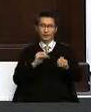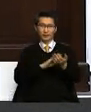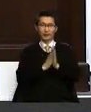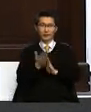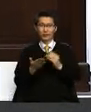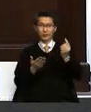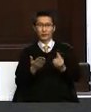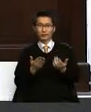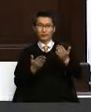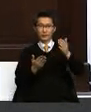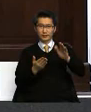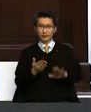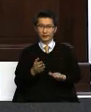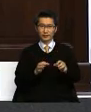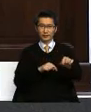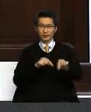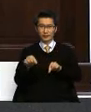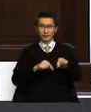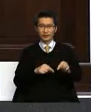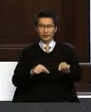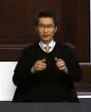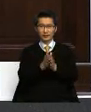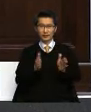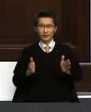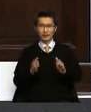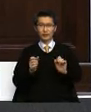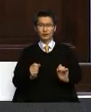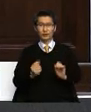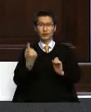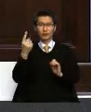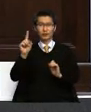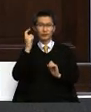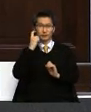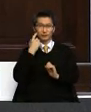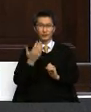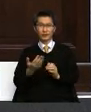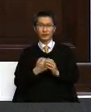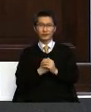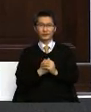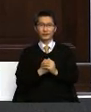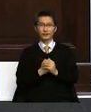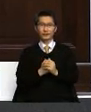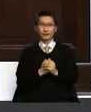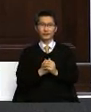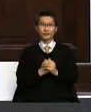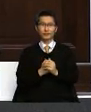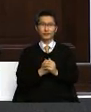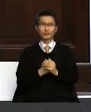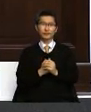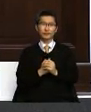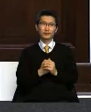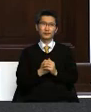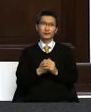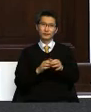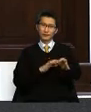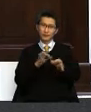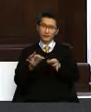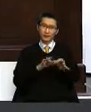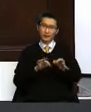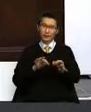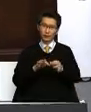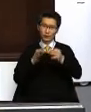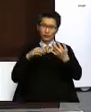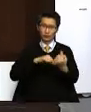변화를 가져오셨는데요. 정치에 뛰어든 계기가 궁금합니다. 네. 네. 자영업을 오랫동안